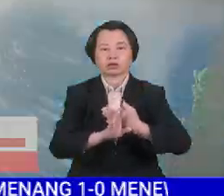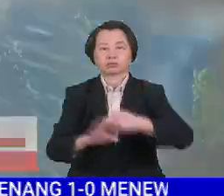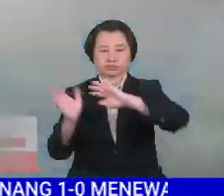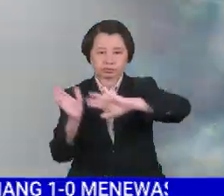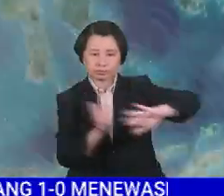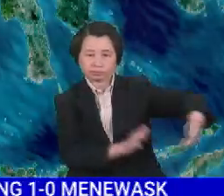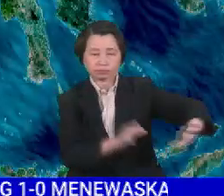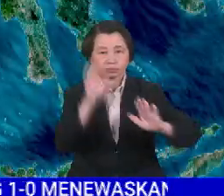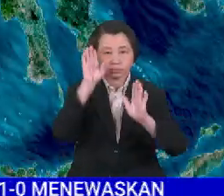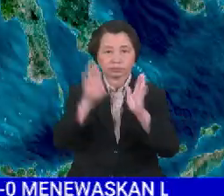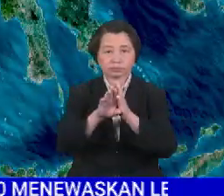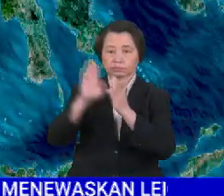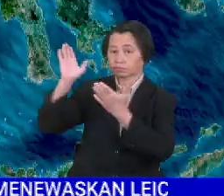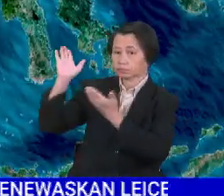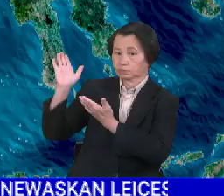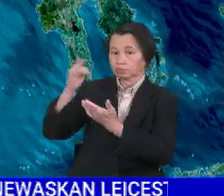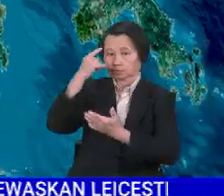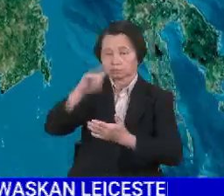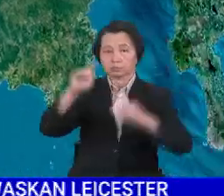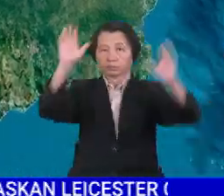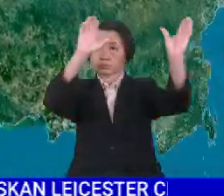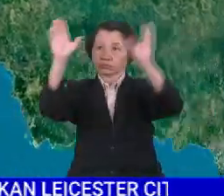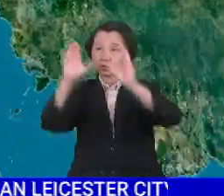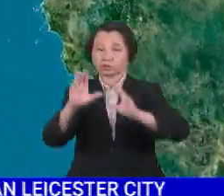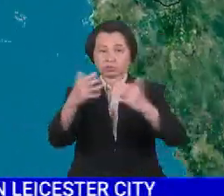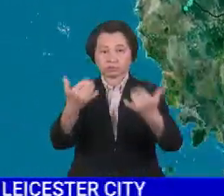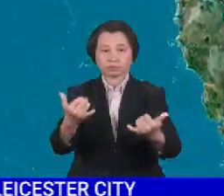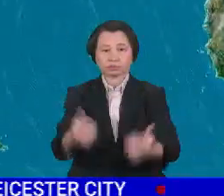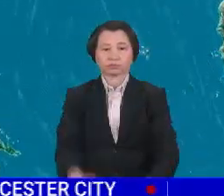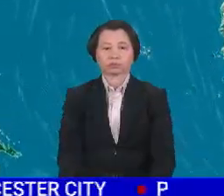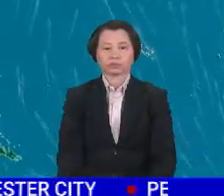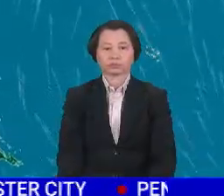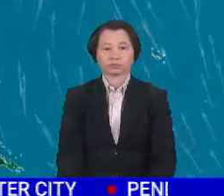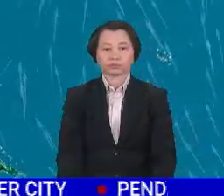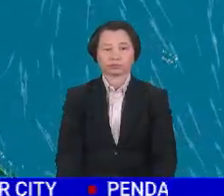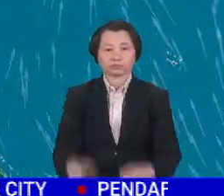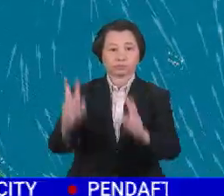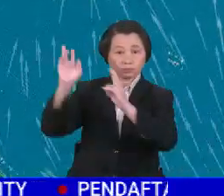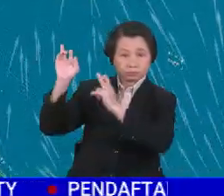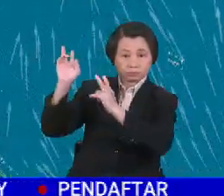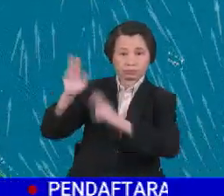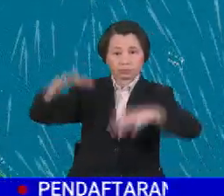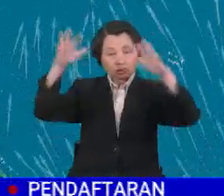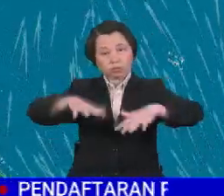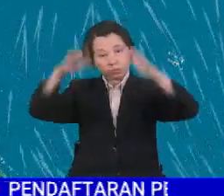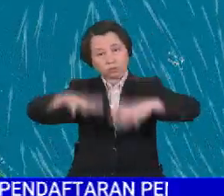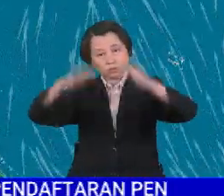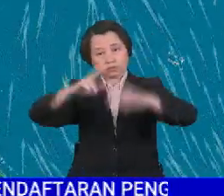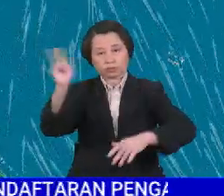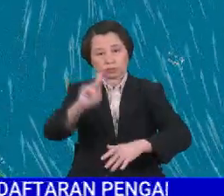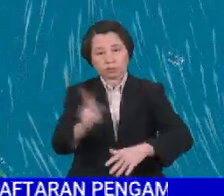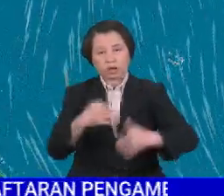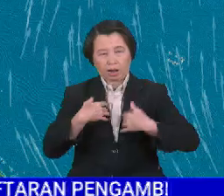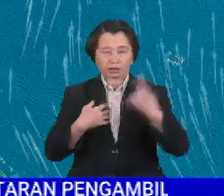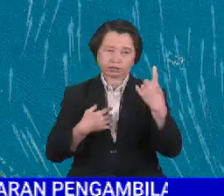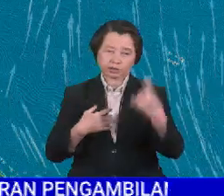kepada paparan imej kemah radar bagi tinjauan cuaca yang terkini. Dapat diperhatikan hujan serta ribut petir sedang berlaku di